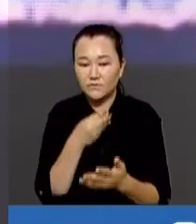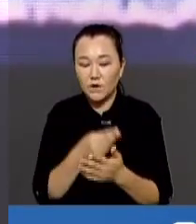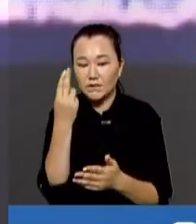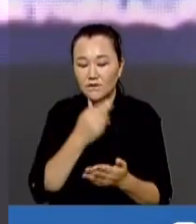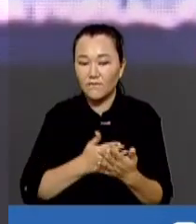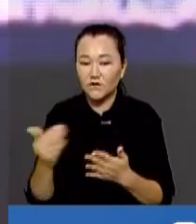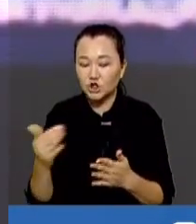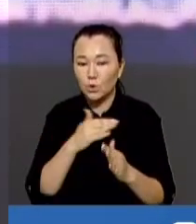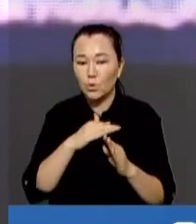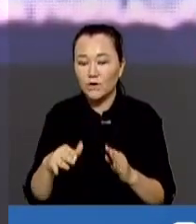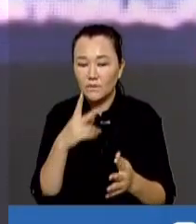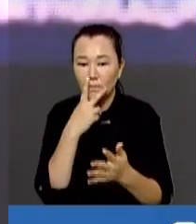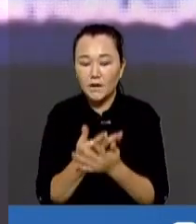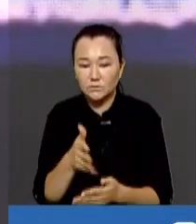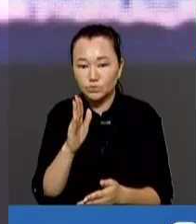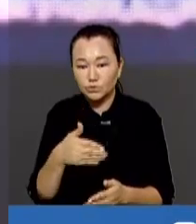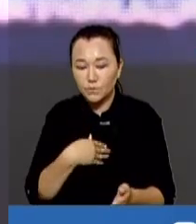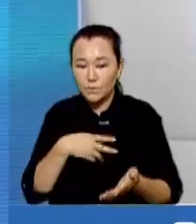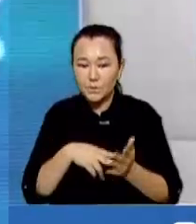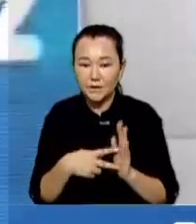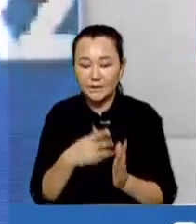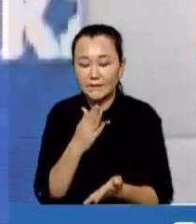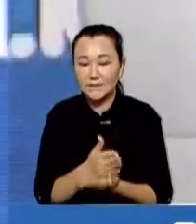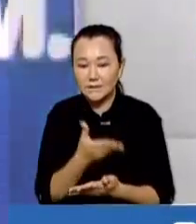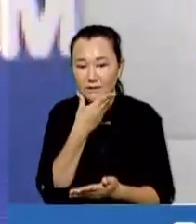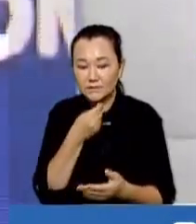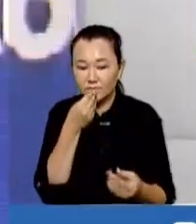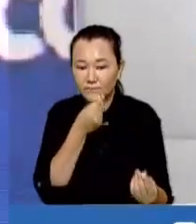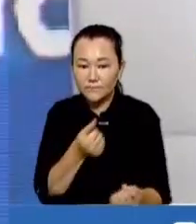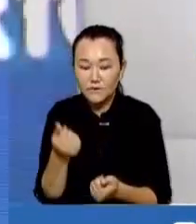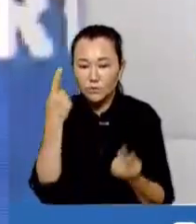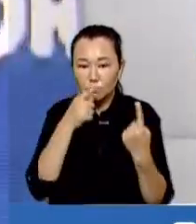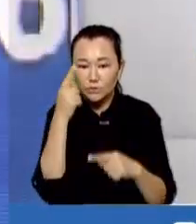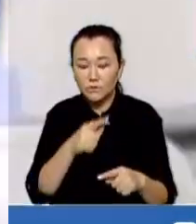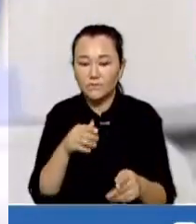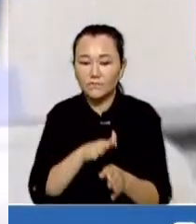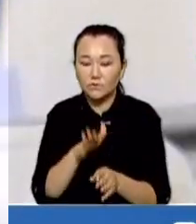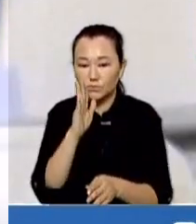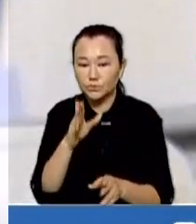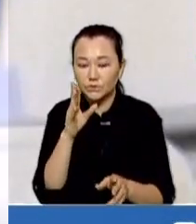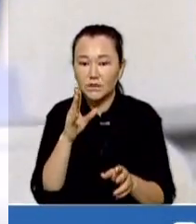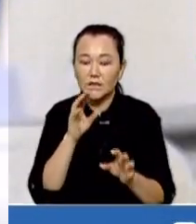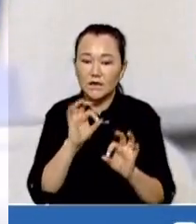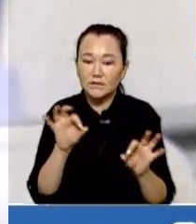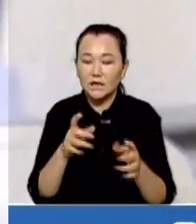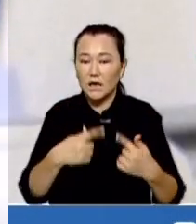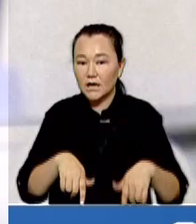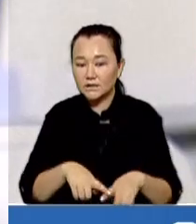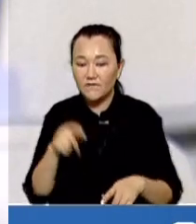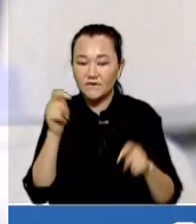жоғары дәрежеде өнер көрсетеміз деген ойдамыз. Әдемі әсерлі мазмұнды шығармалар орындалады деген ұйымдастырушылар